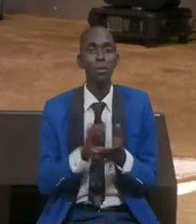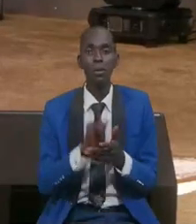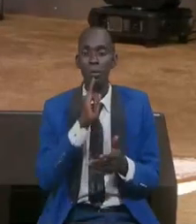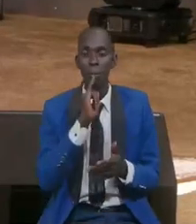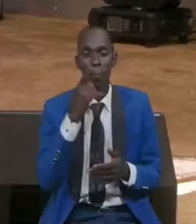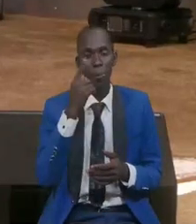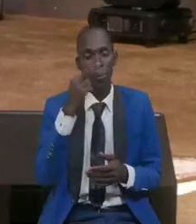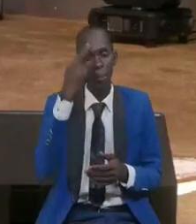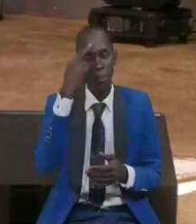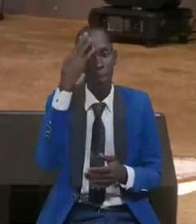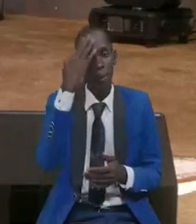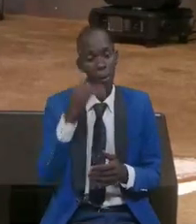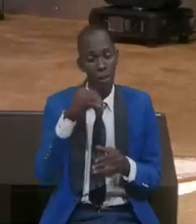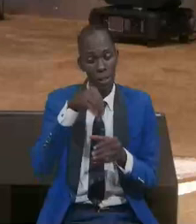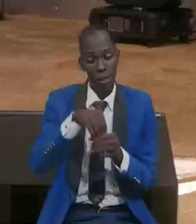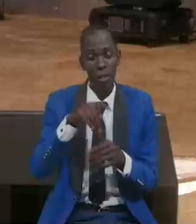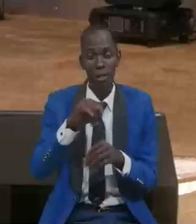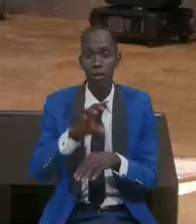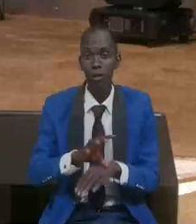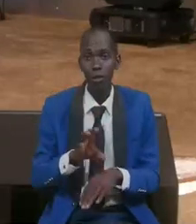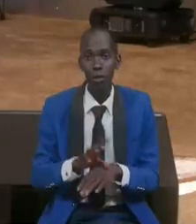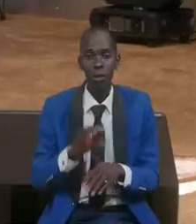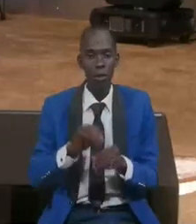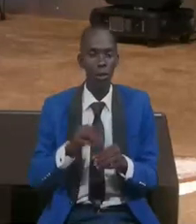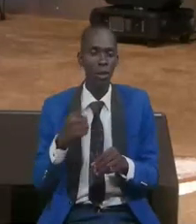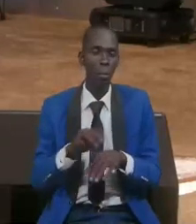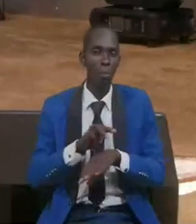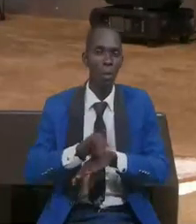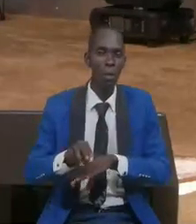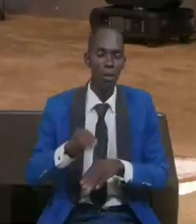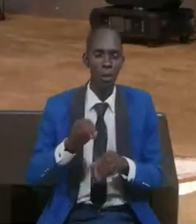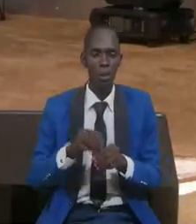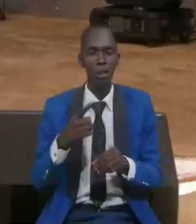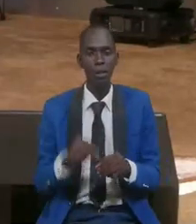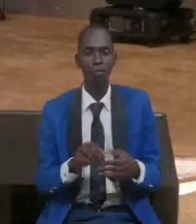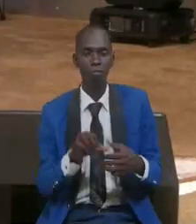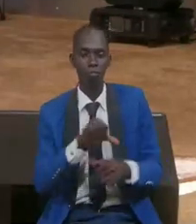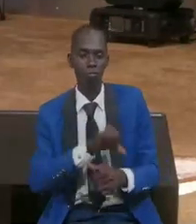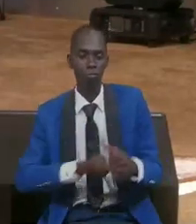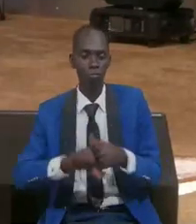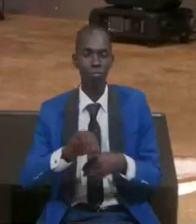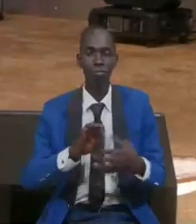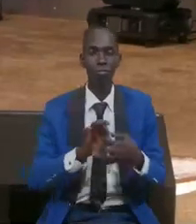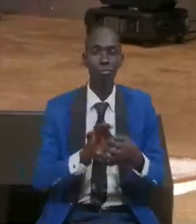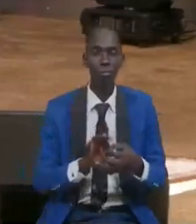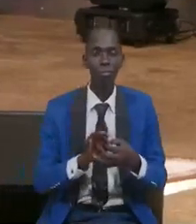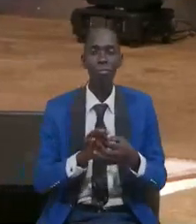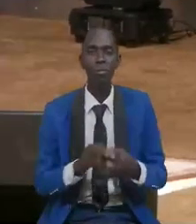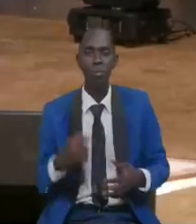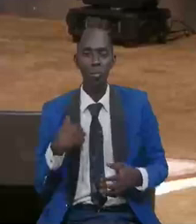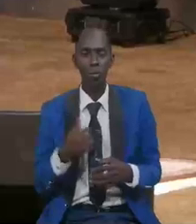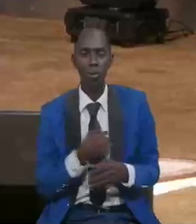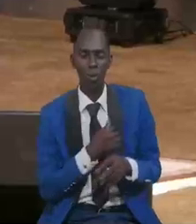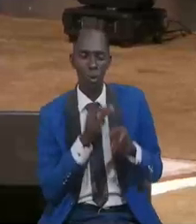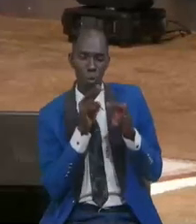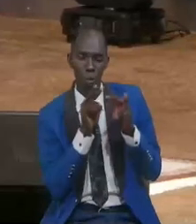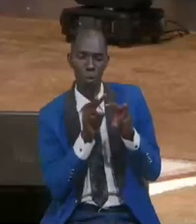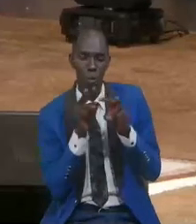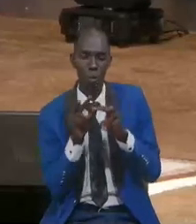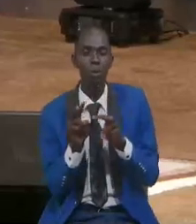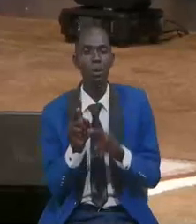dans l'église, dans le ministère, dans l'adoration, nous devons surveiller les gens. Et si les gens